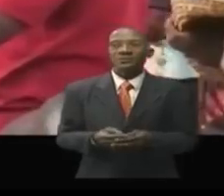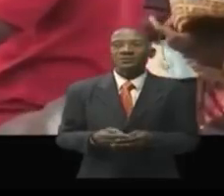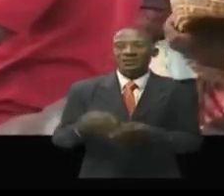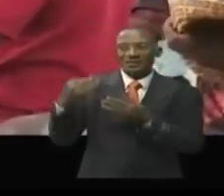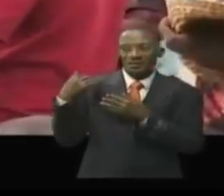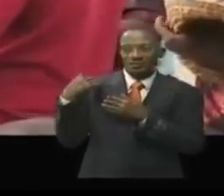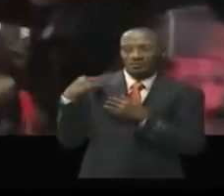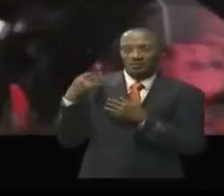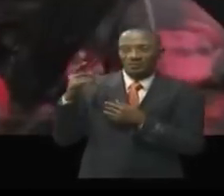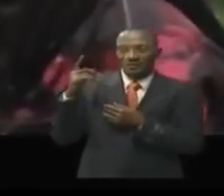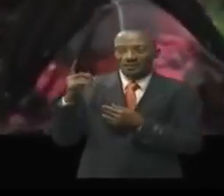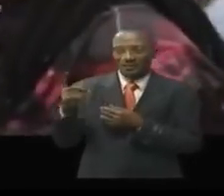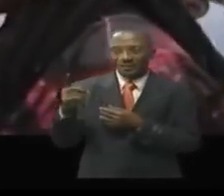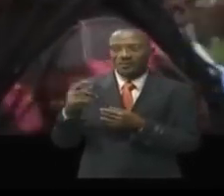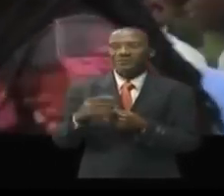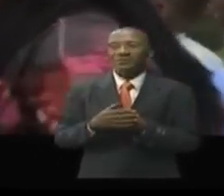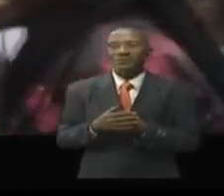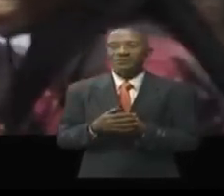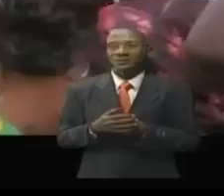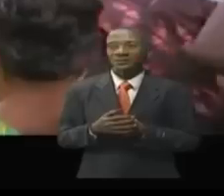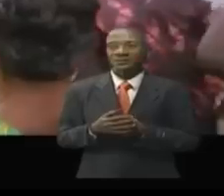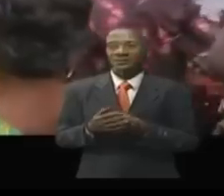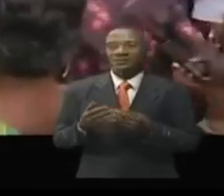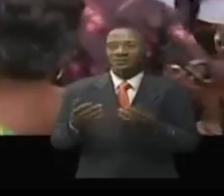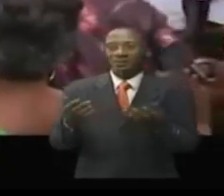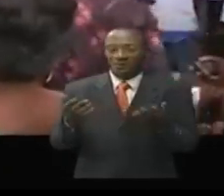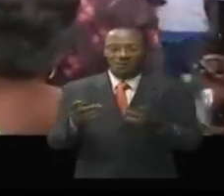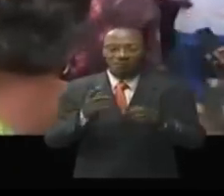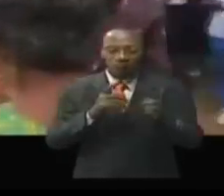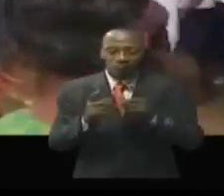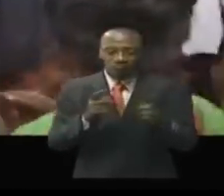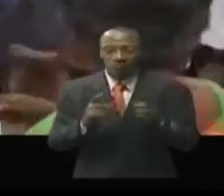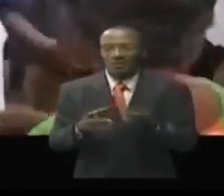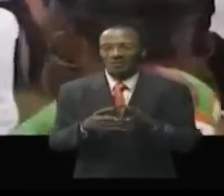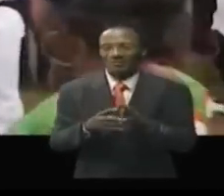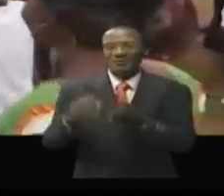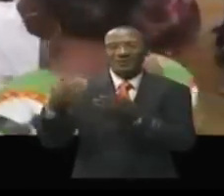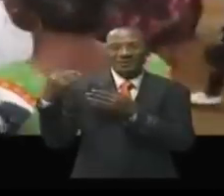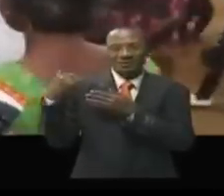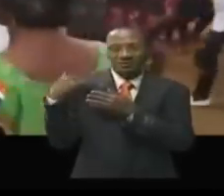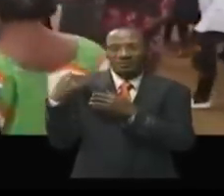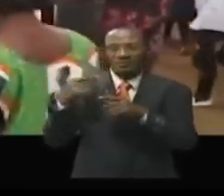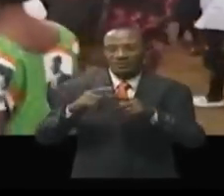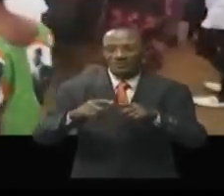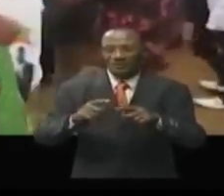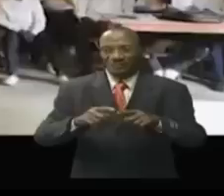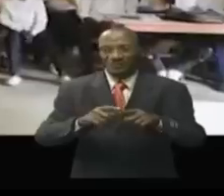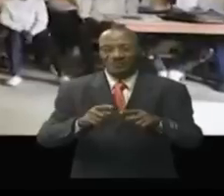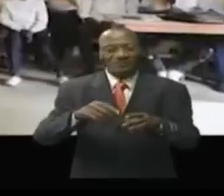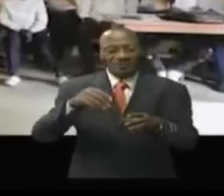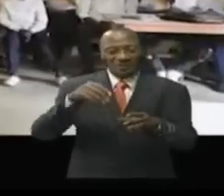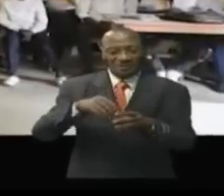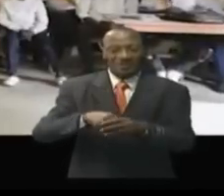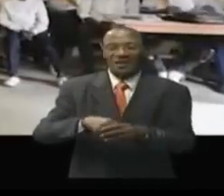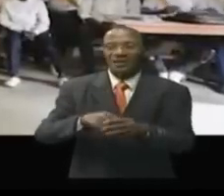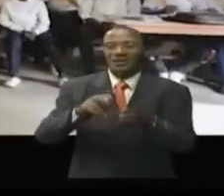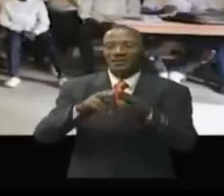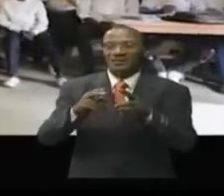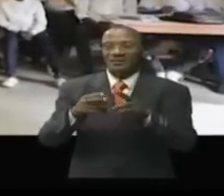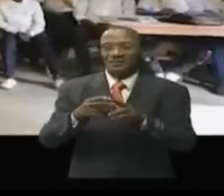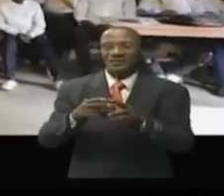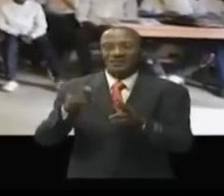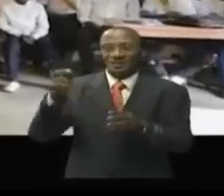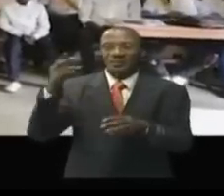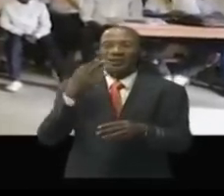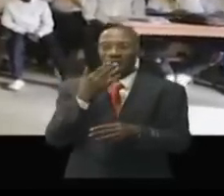s'est rendu dans un orphelinat où il a échangé avec les responsables sur les mesures d'encadrement des enfants orphelins trouvés sur